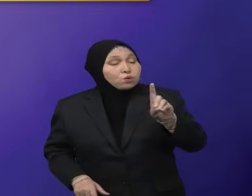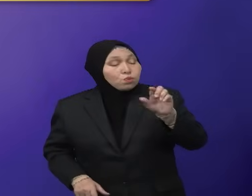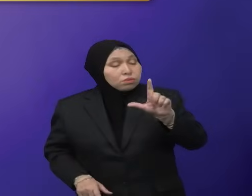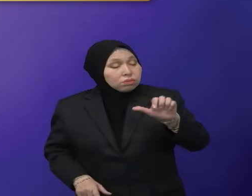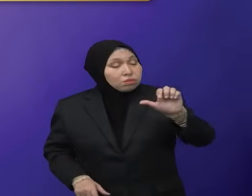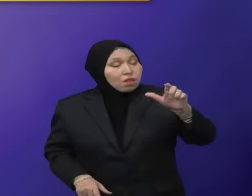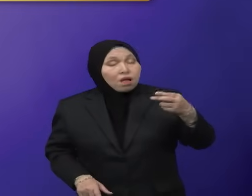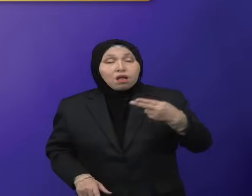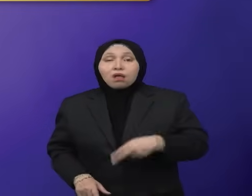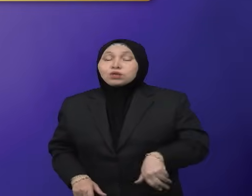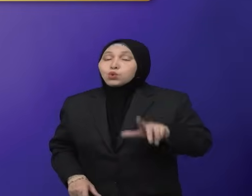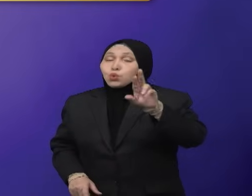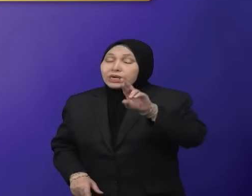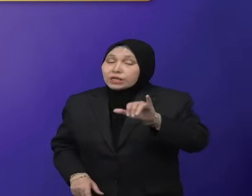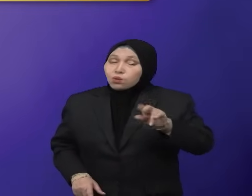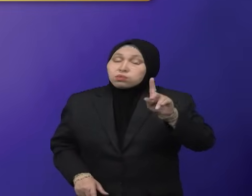Yuridullahu.